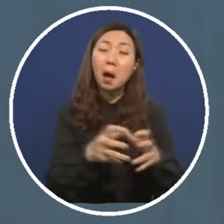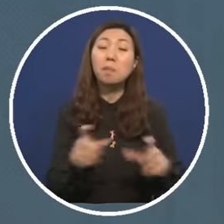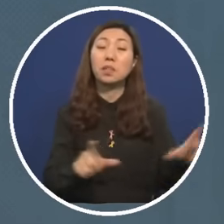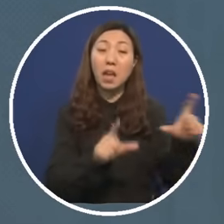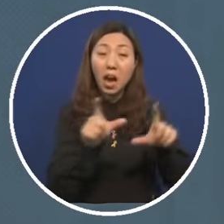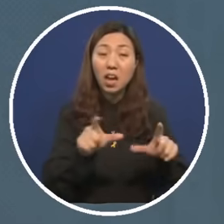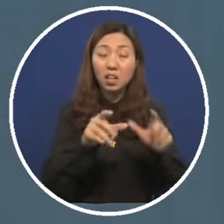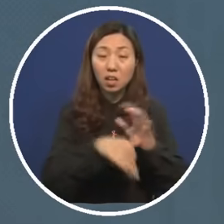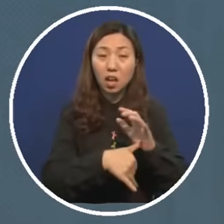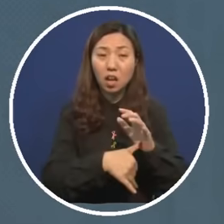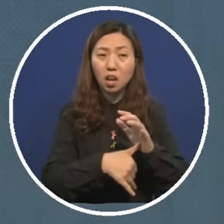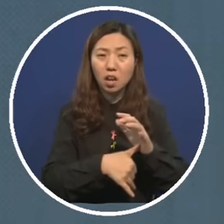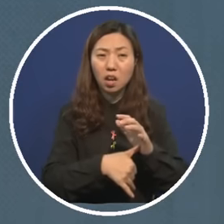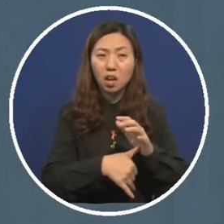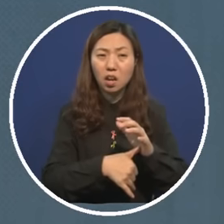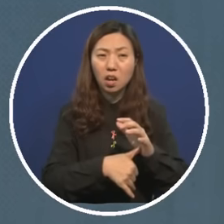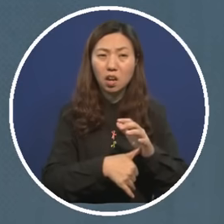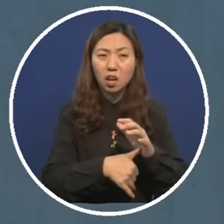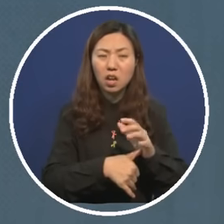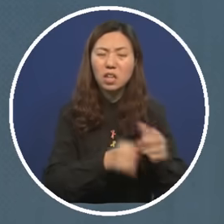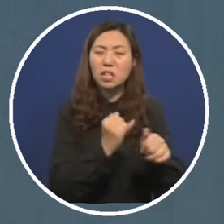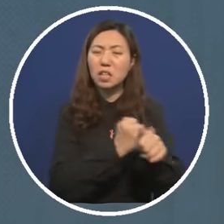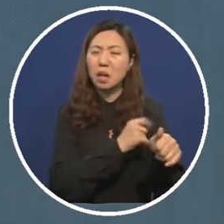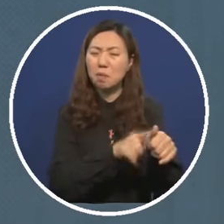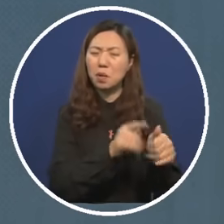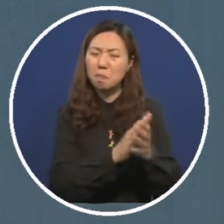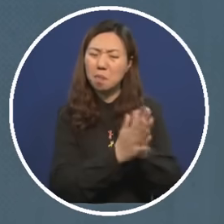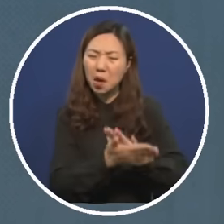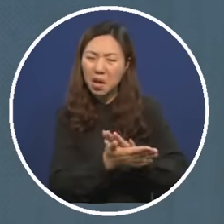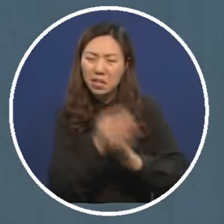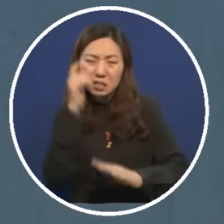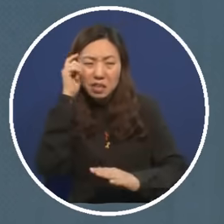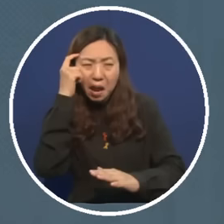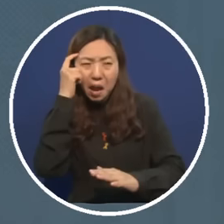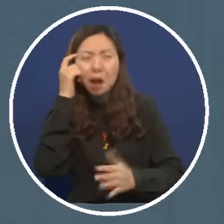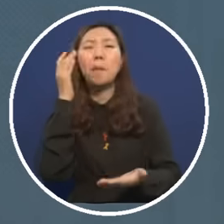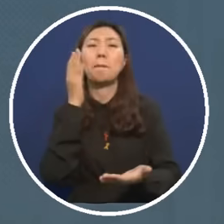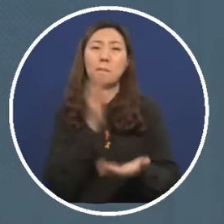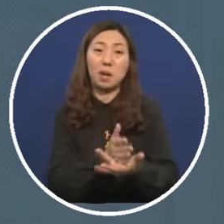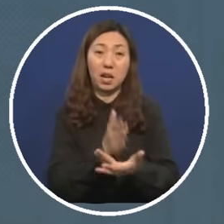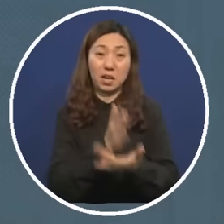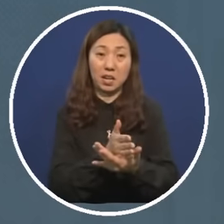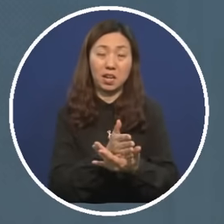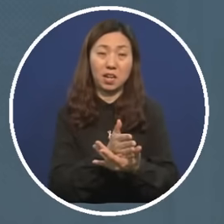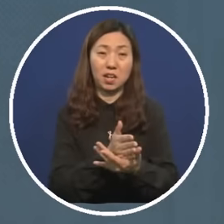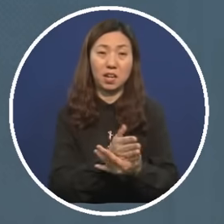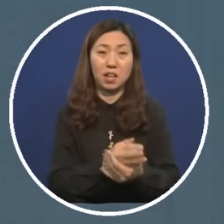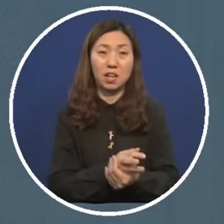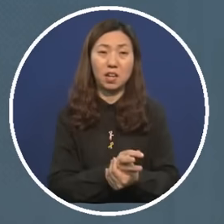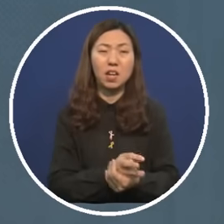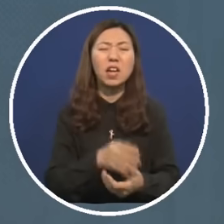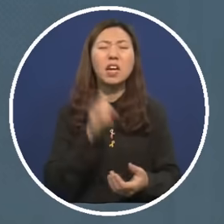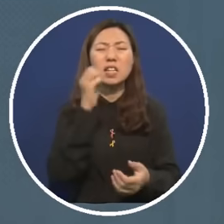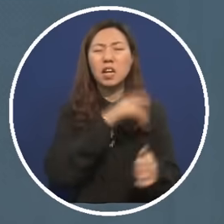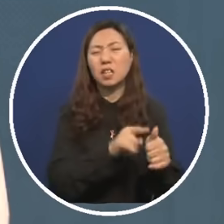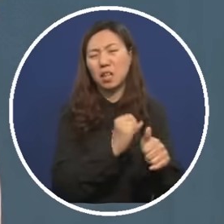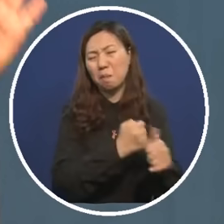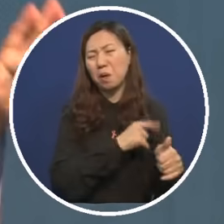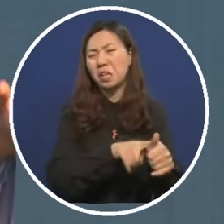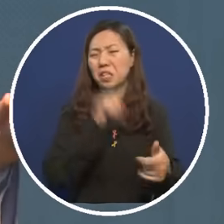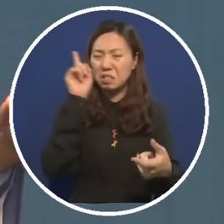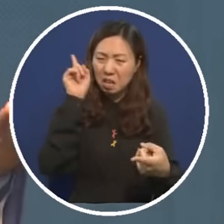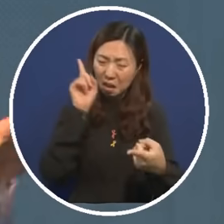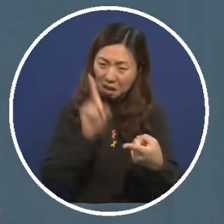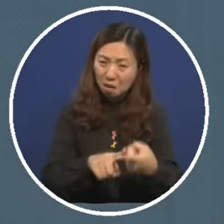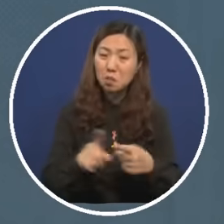때 뭐는 안 된다, 변할 거다 이걸 전제로 하고 더 살면 안 된다는. 네. 그러니까 그대로라고 치고도 좀